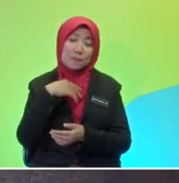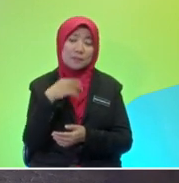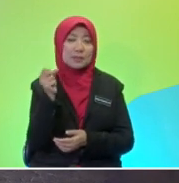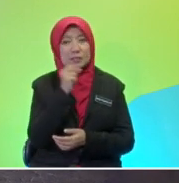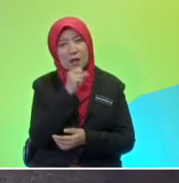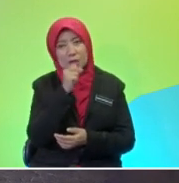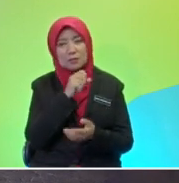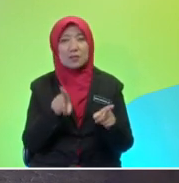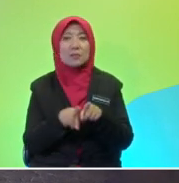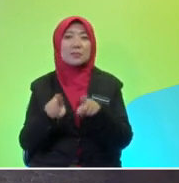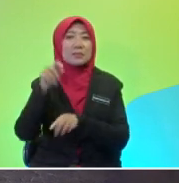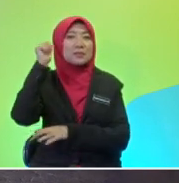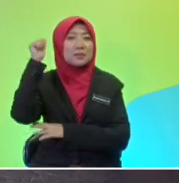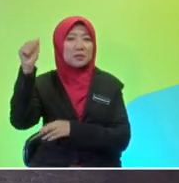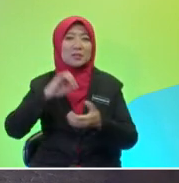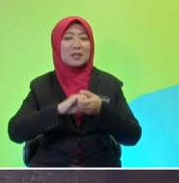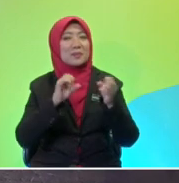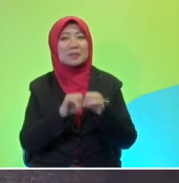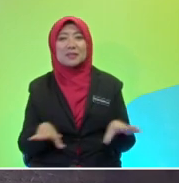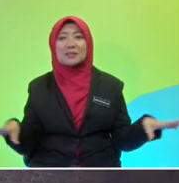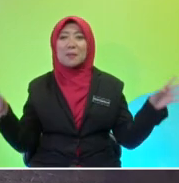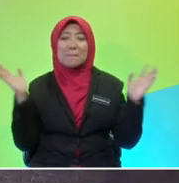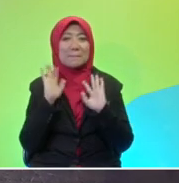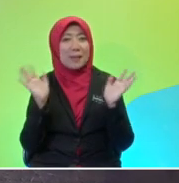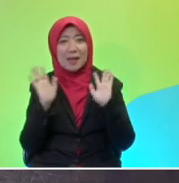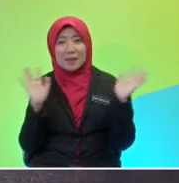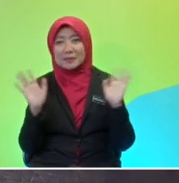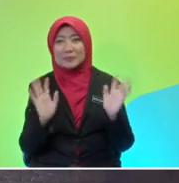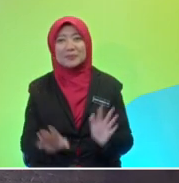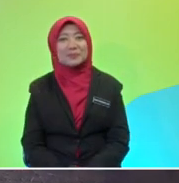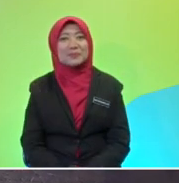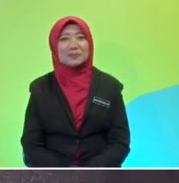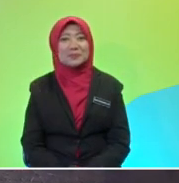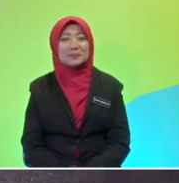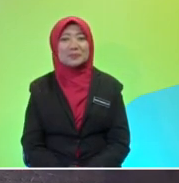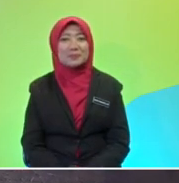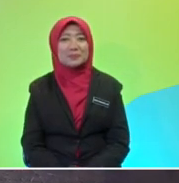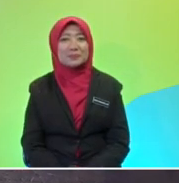Asalamualaikum dan salam sejahtera five jam segini